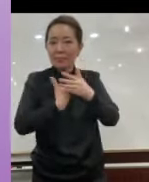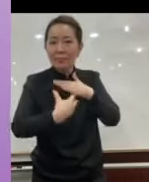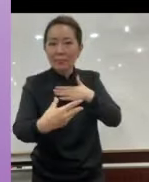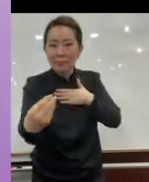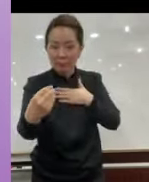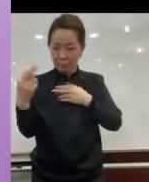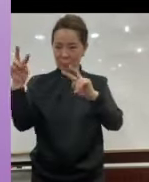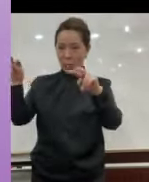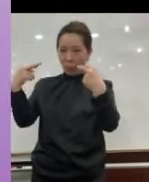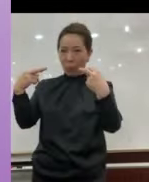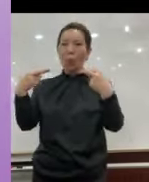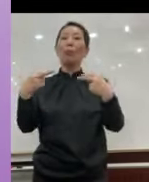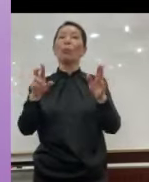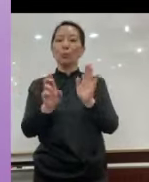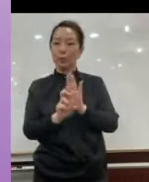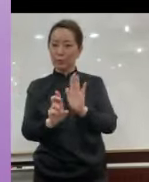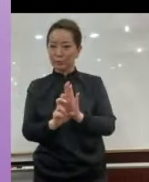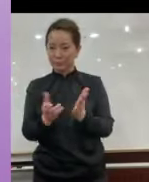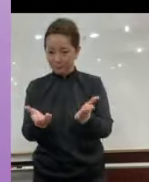аа.